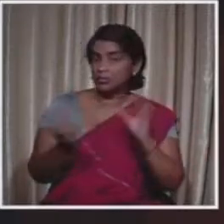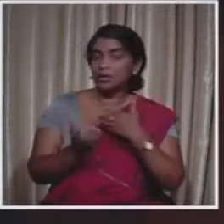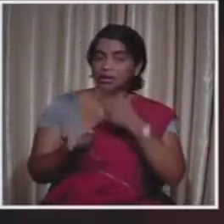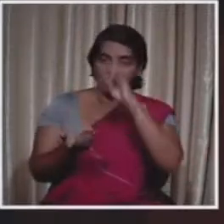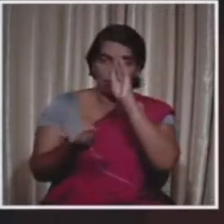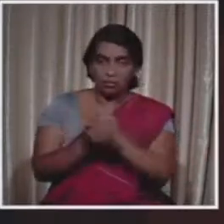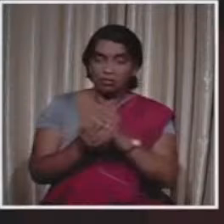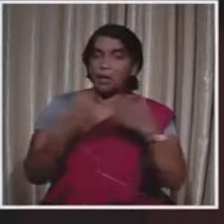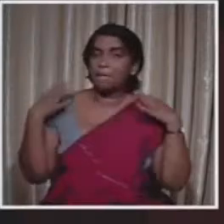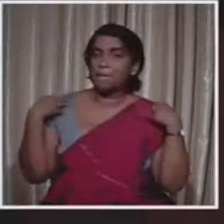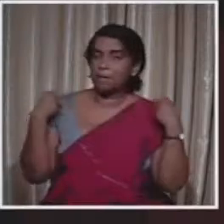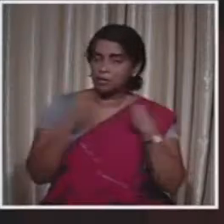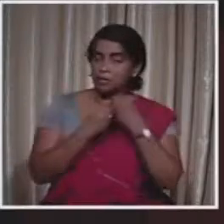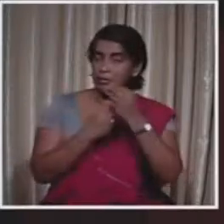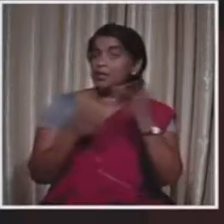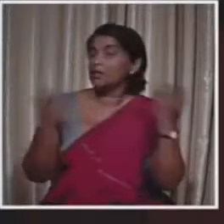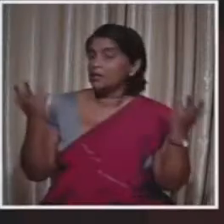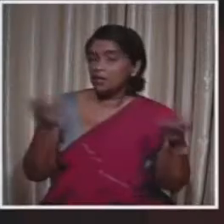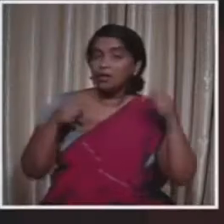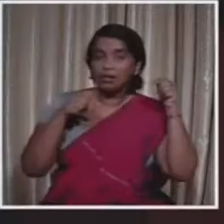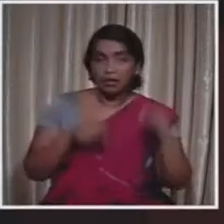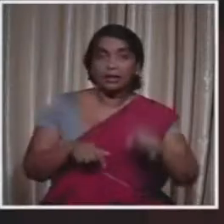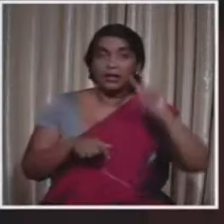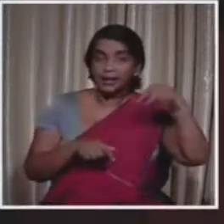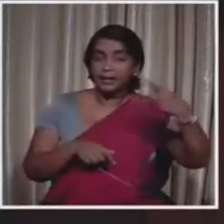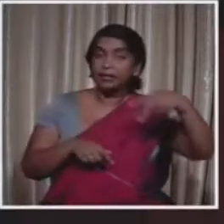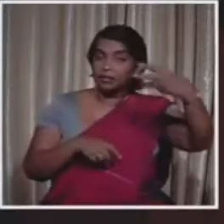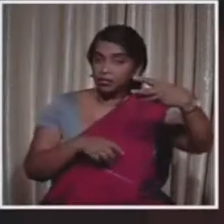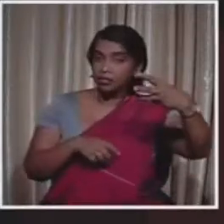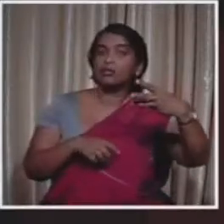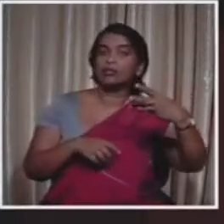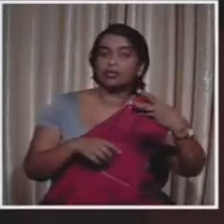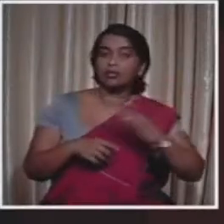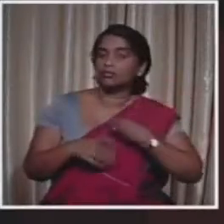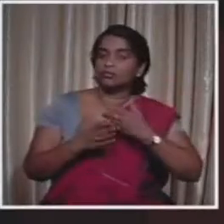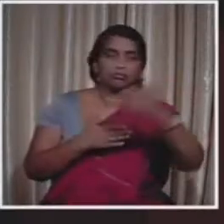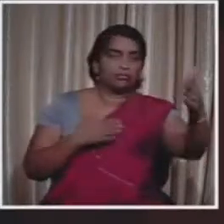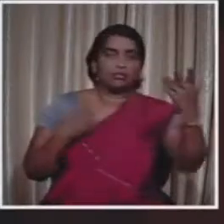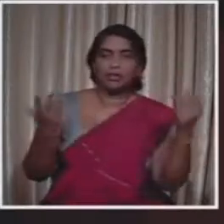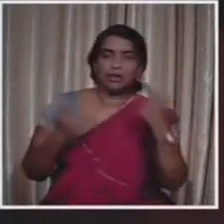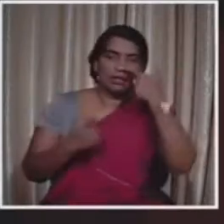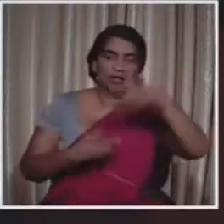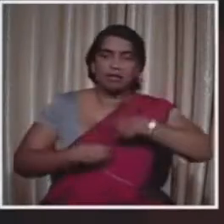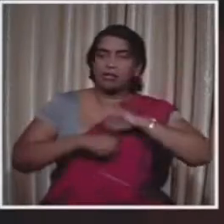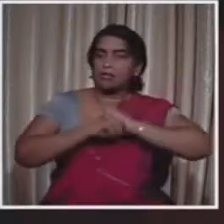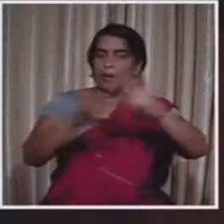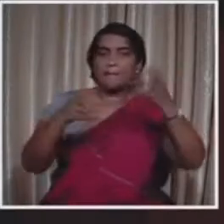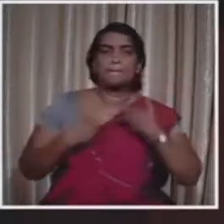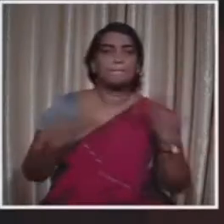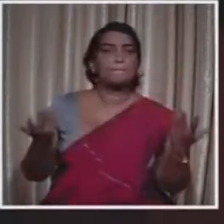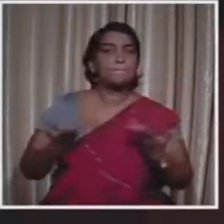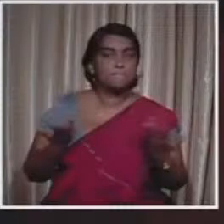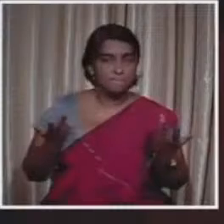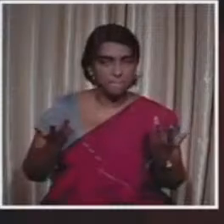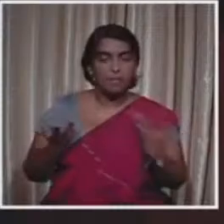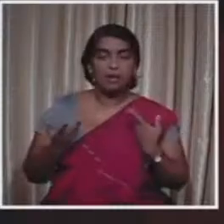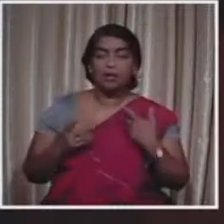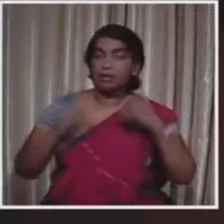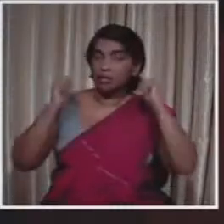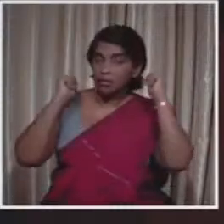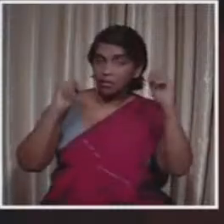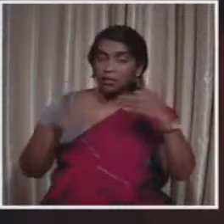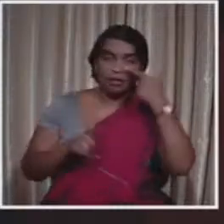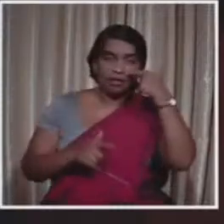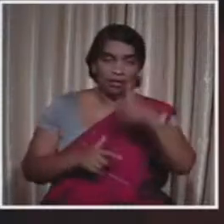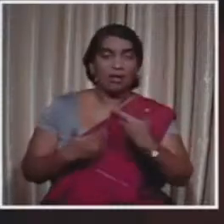සහ පහසුකම් දෙන්න නැත්නම් අදත් හෙටත් අනිද්දා කියන දවස් තුනට අපිට කිසිම ආකාරයකින් තෙල් බෙදා දීමේ කටයුතු කරන්න බෑ ප්‍රමාණවත් තරම් තෙල්